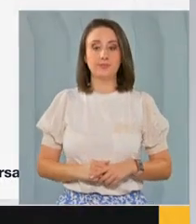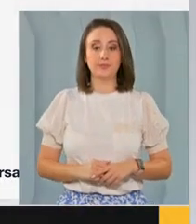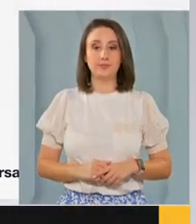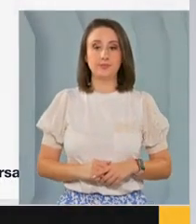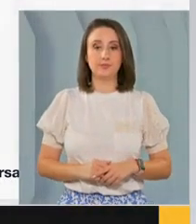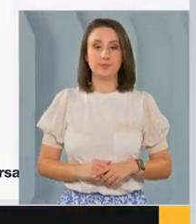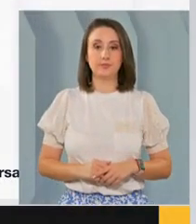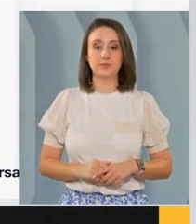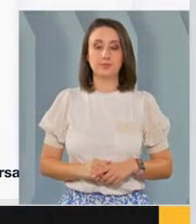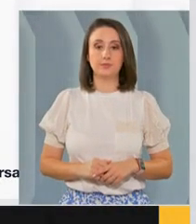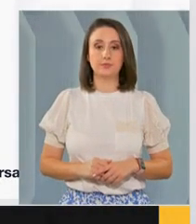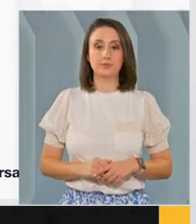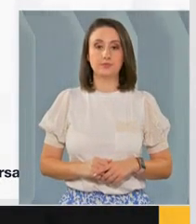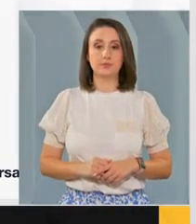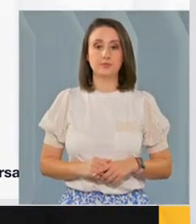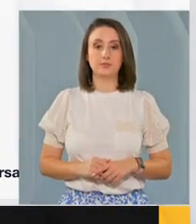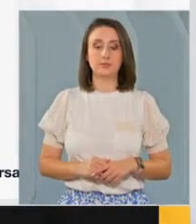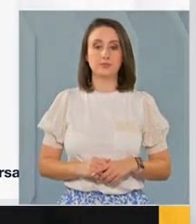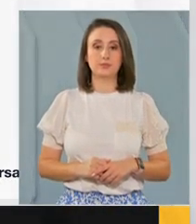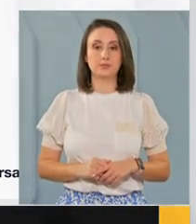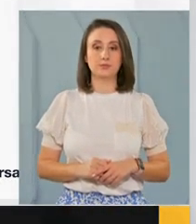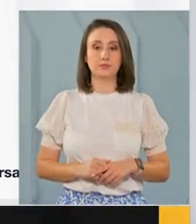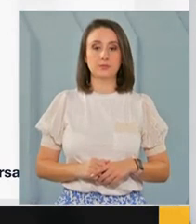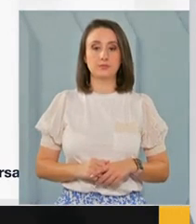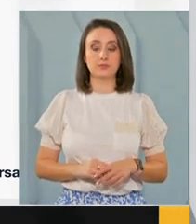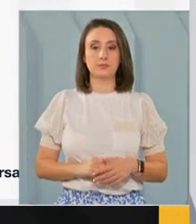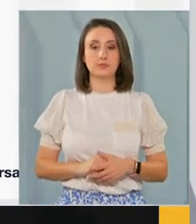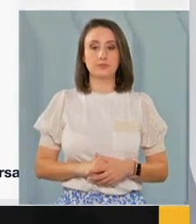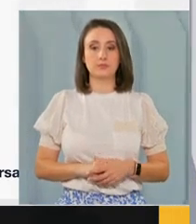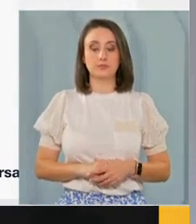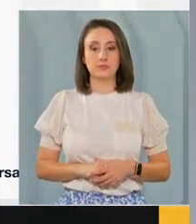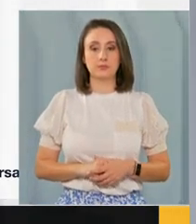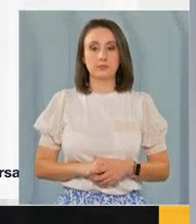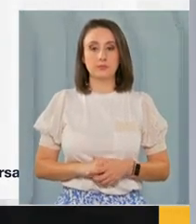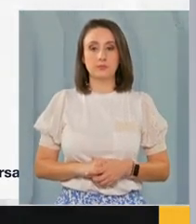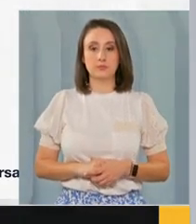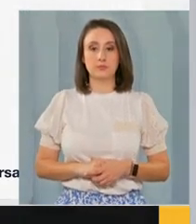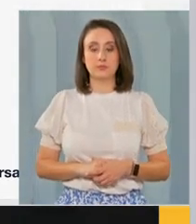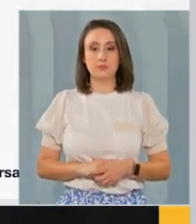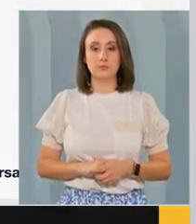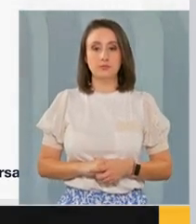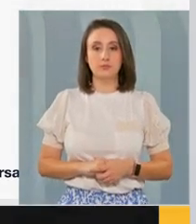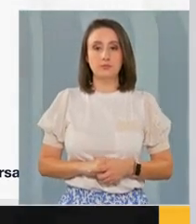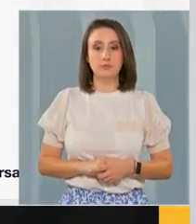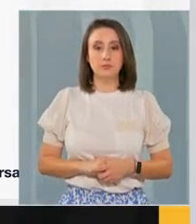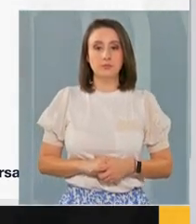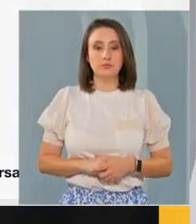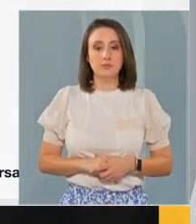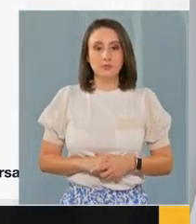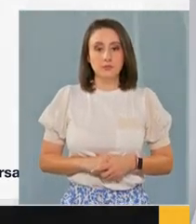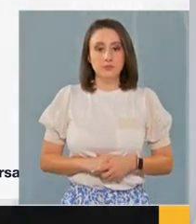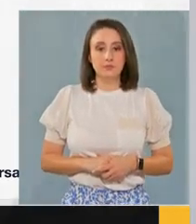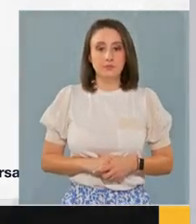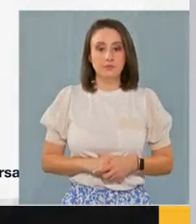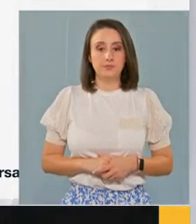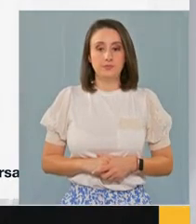un microbuz a ieșit în afara părții carosabile. În microbuz se aflau 7 persoane care au fost evaluate medical la locul accidentului de către